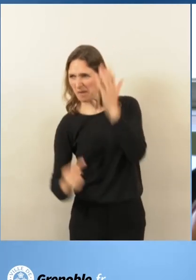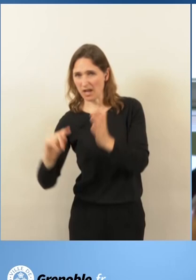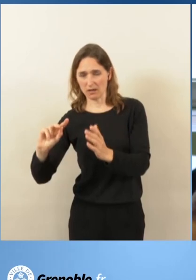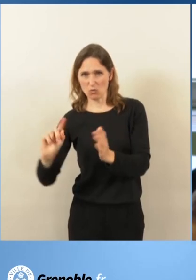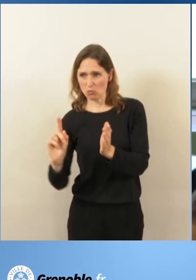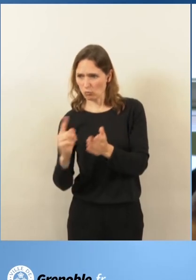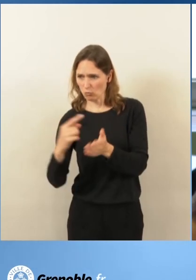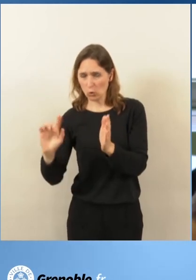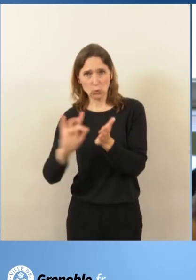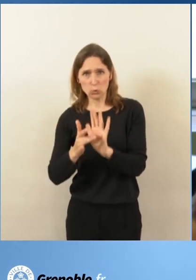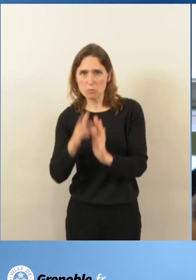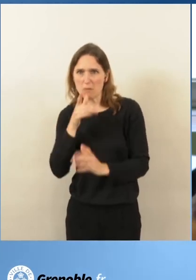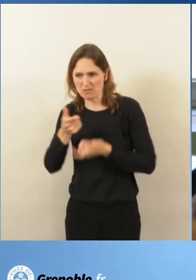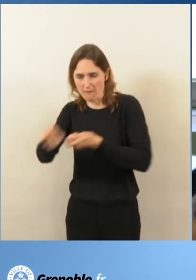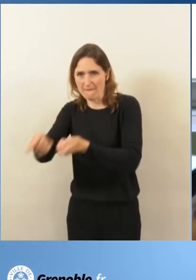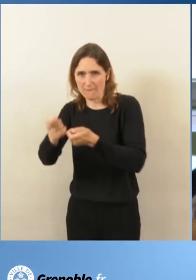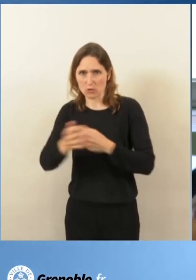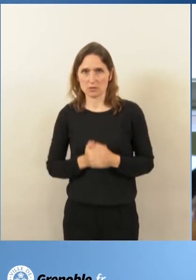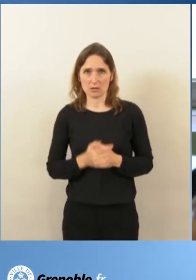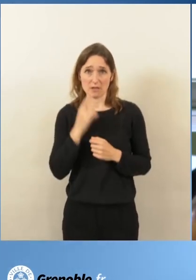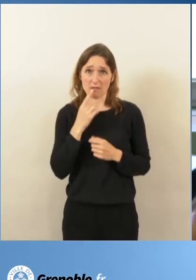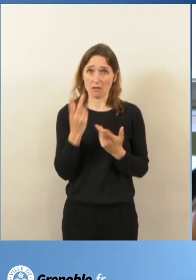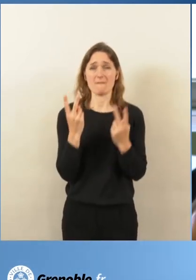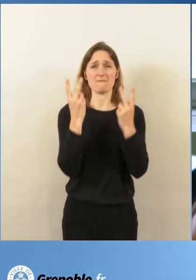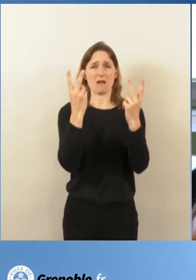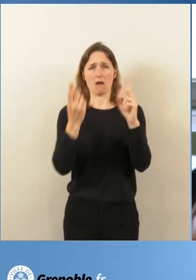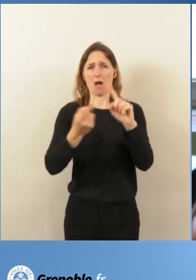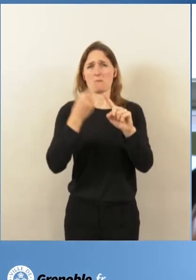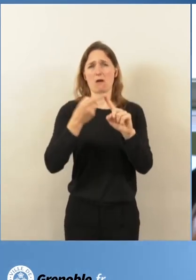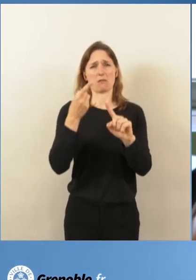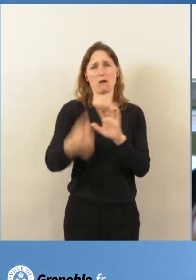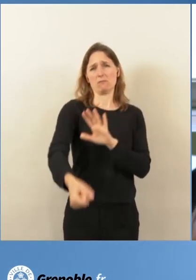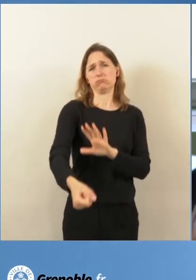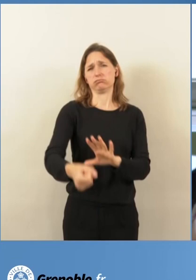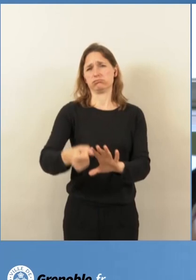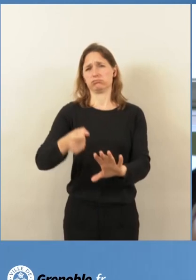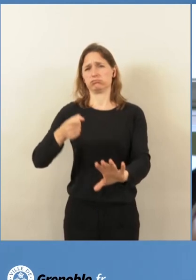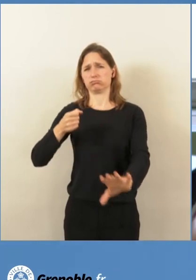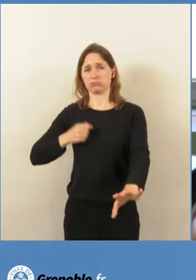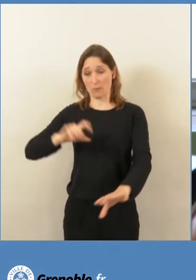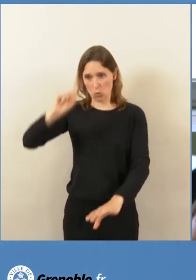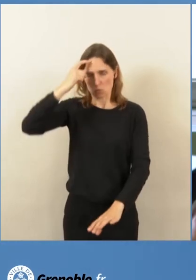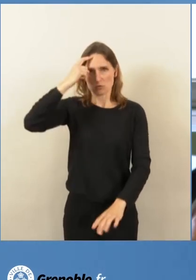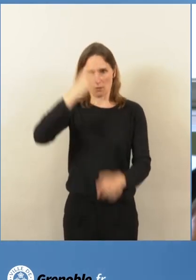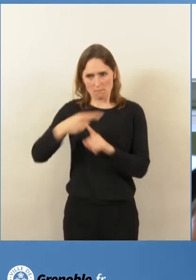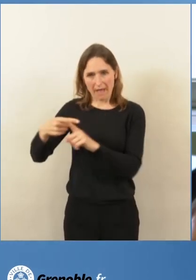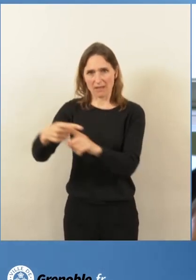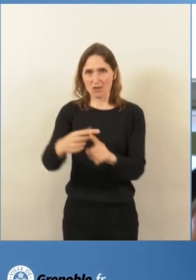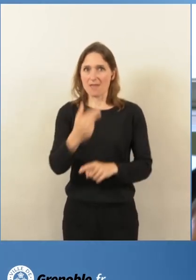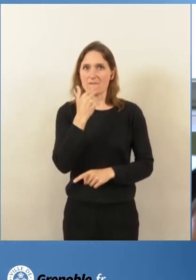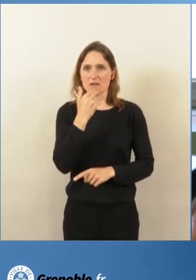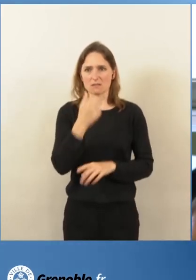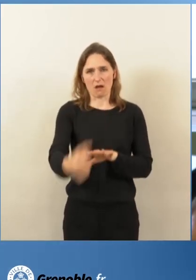vous ralentissez l'adhésion de tous aux valeurs essentielles d'une prise de conscience partagée et efficace